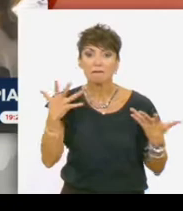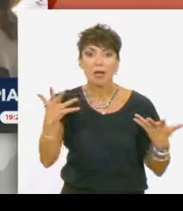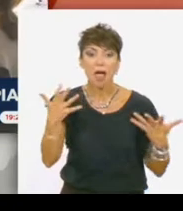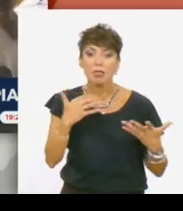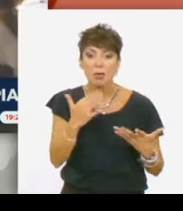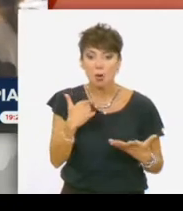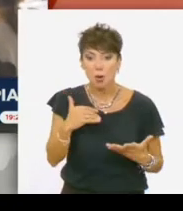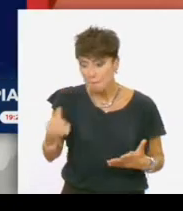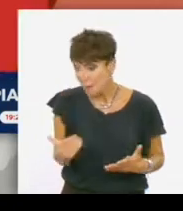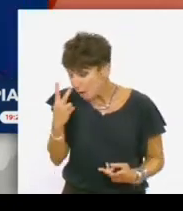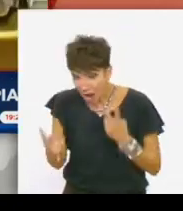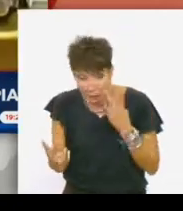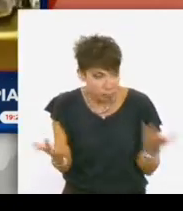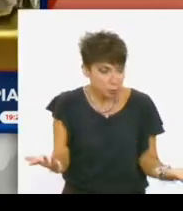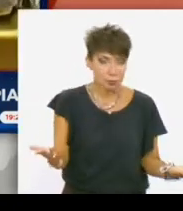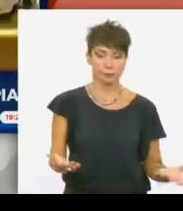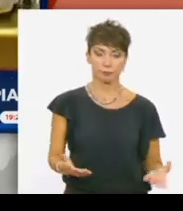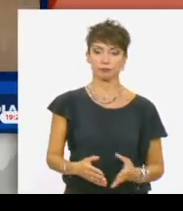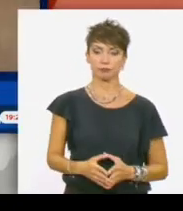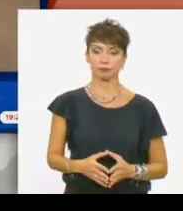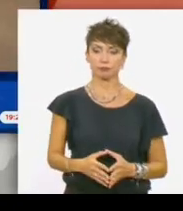Το ζω κι εγώ.